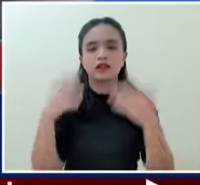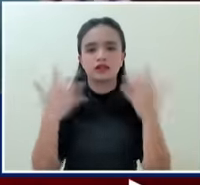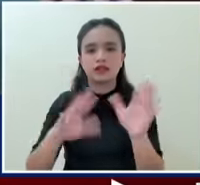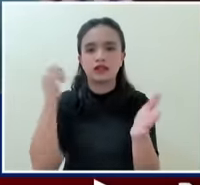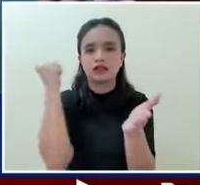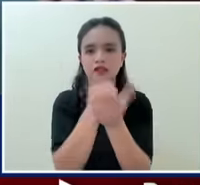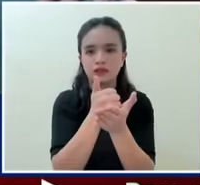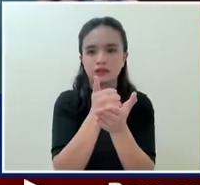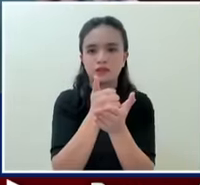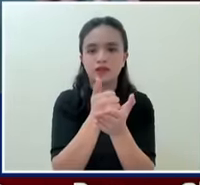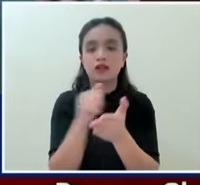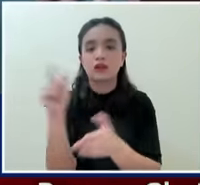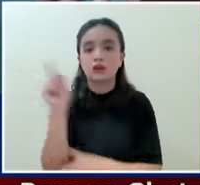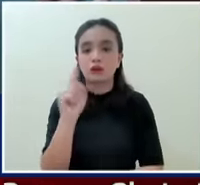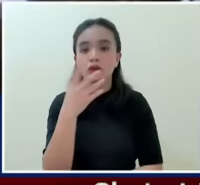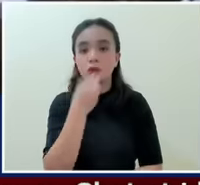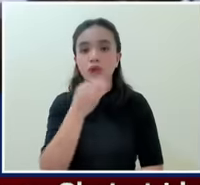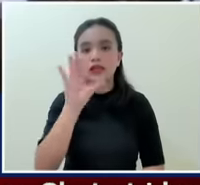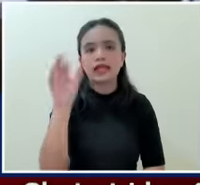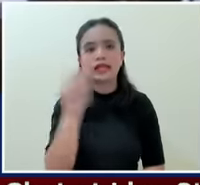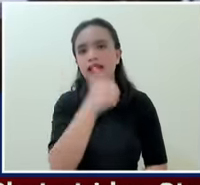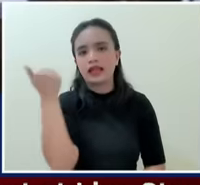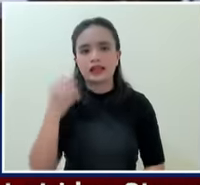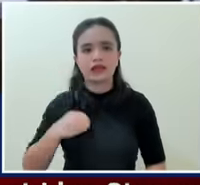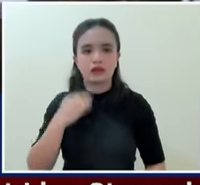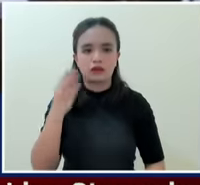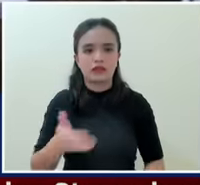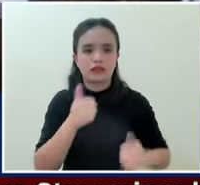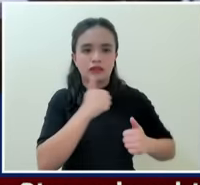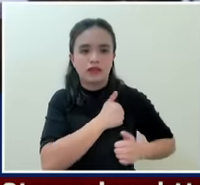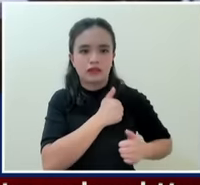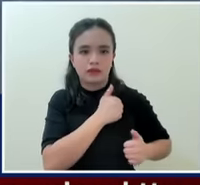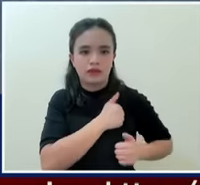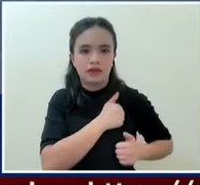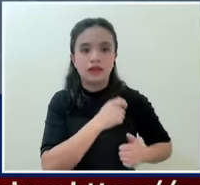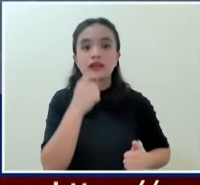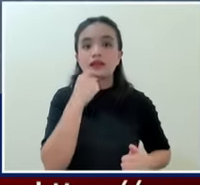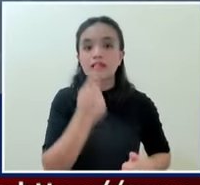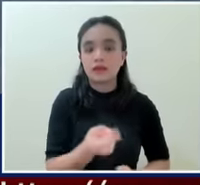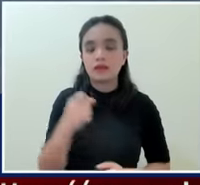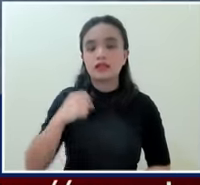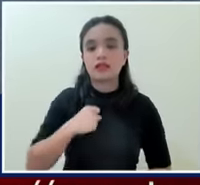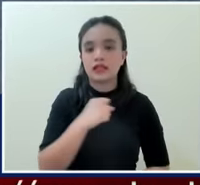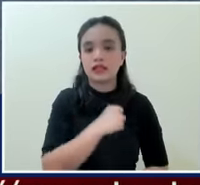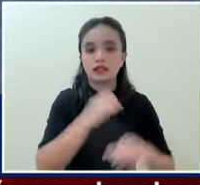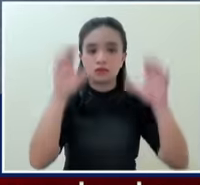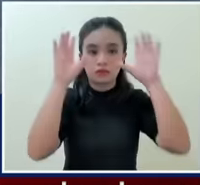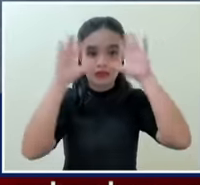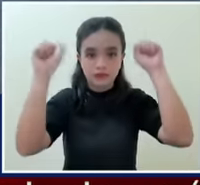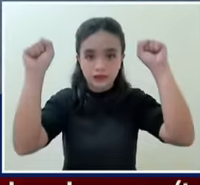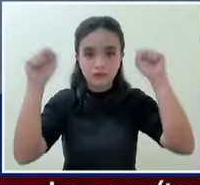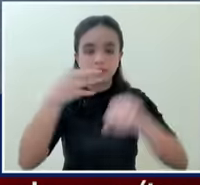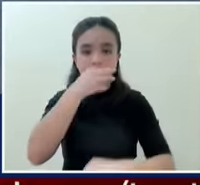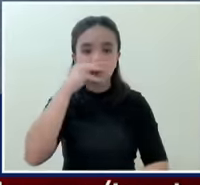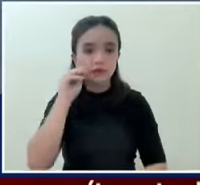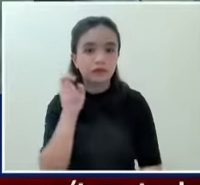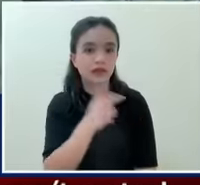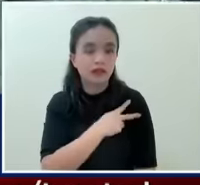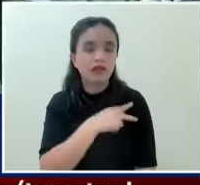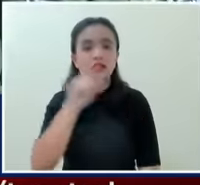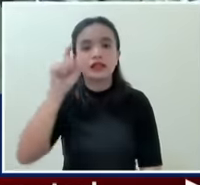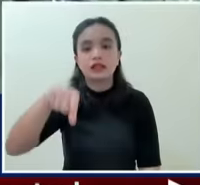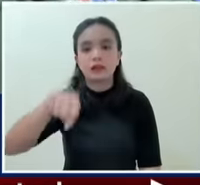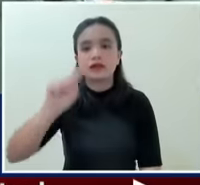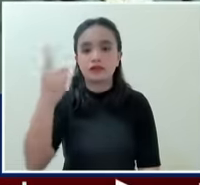ang promotion ng siyam na iba pang opisyal ng AFP. Ayon kay Senate President Juan Miguel Subiri, dapat magsumite muna